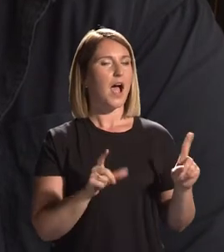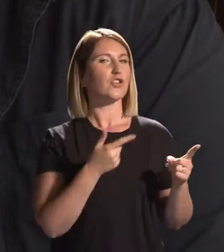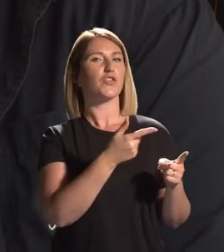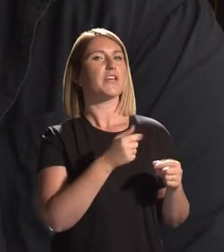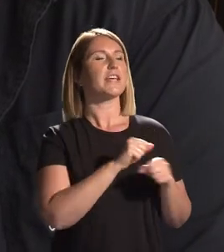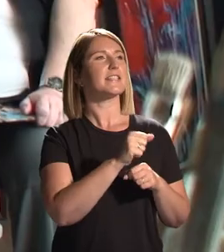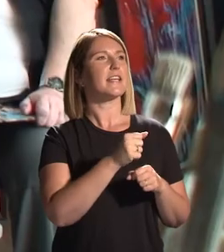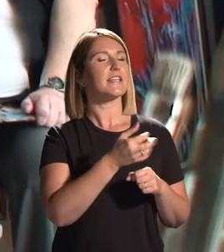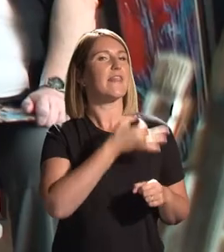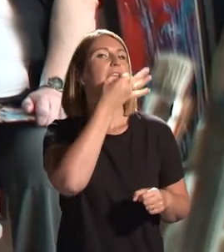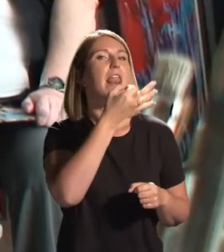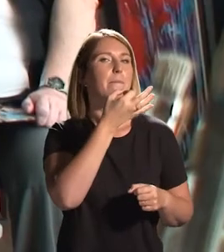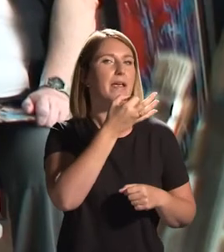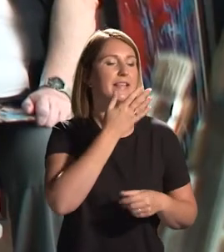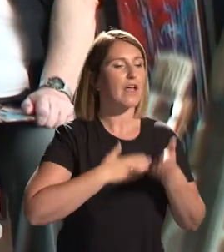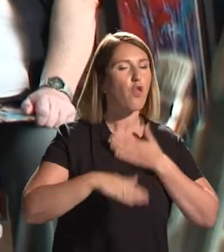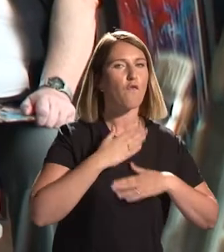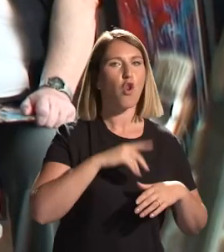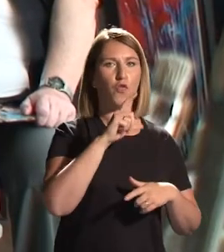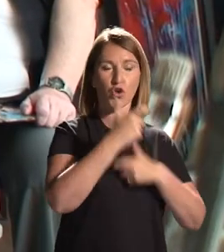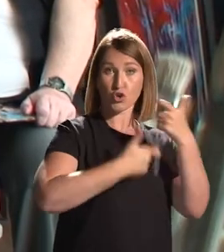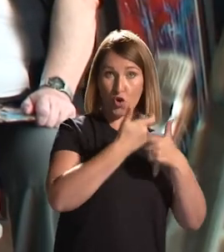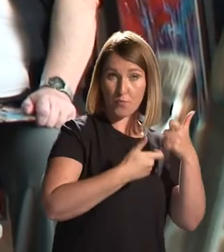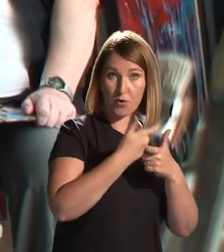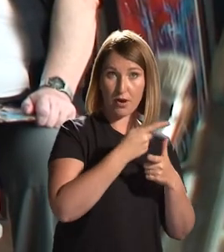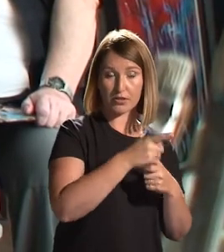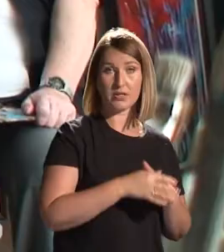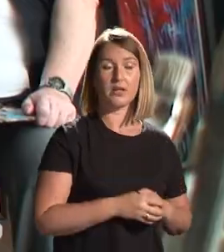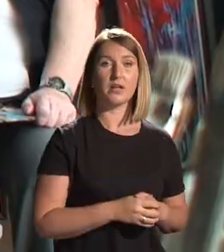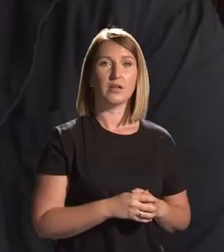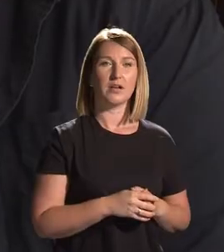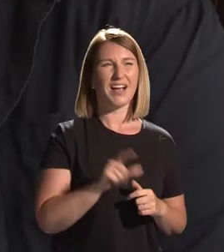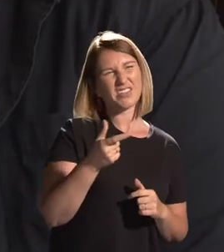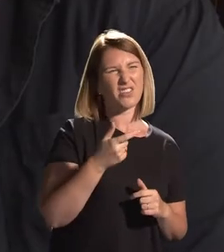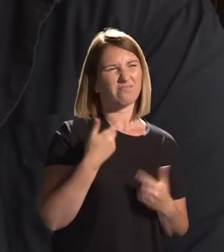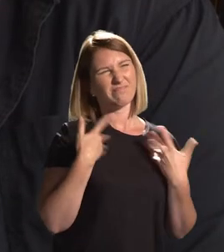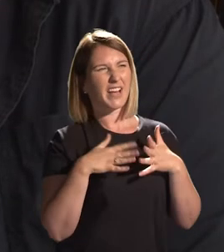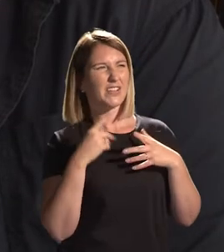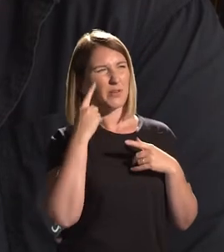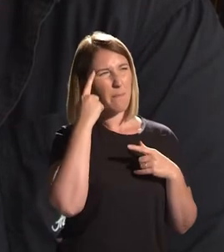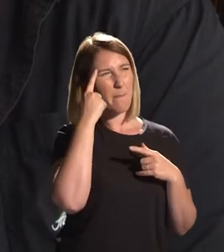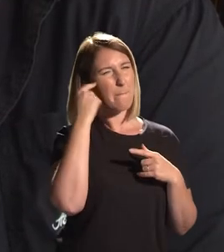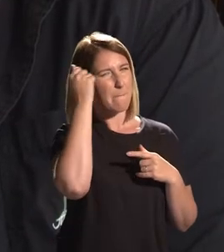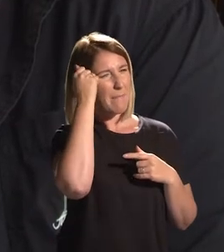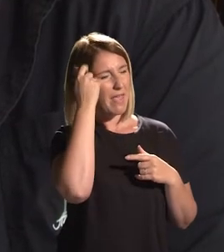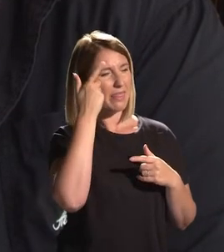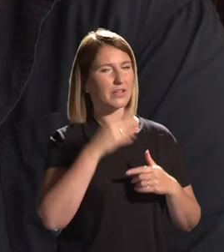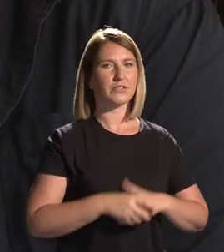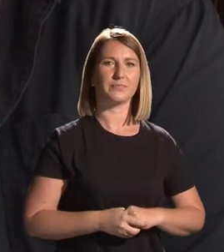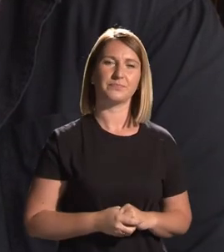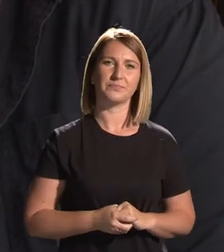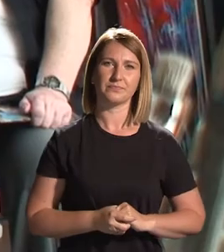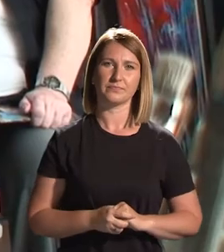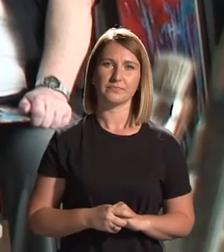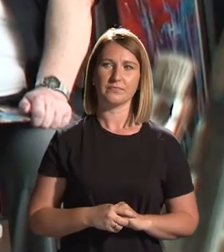Pan najbardziej zadowolony, a które, no delikatnie mówiąc, wolał Pan by zamknąć w takim sejfie